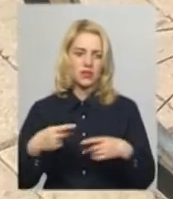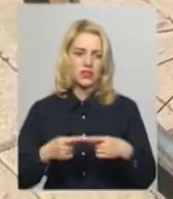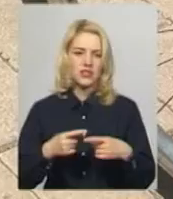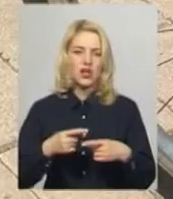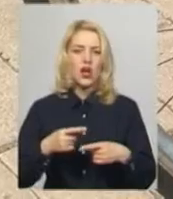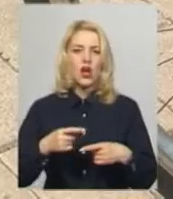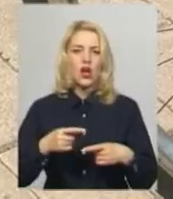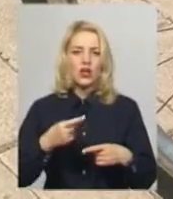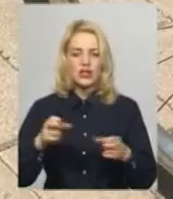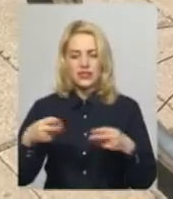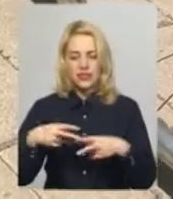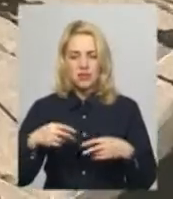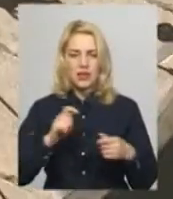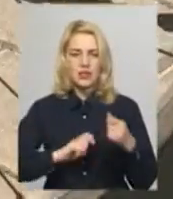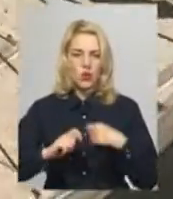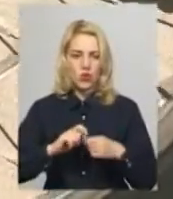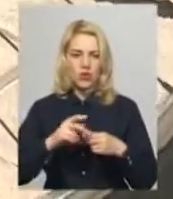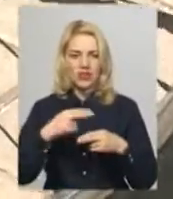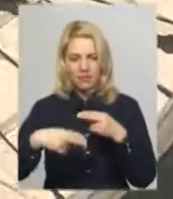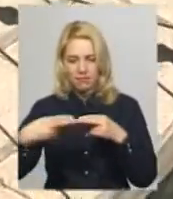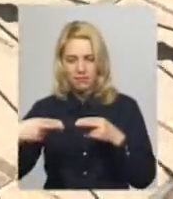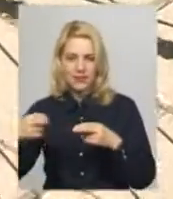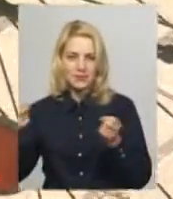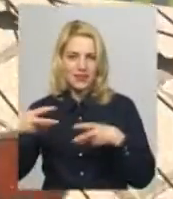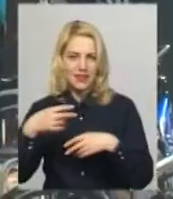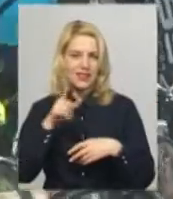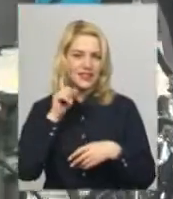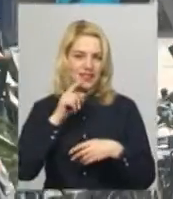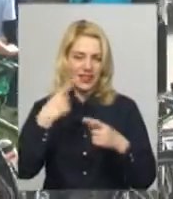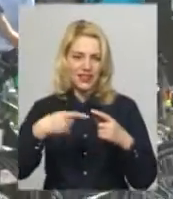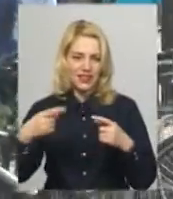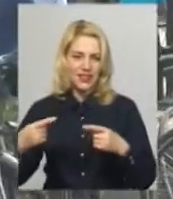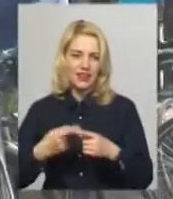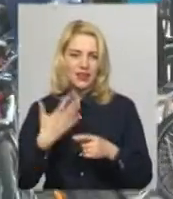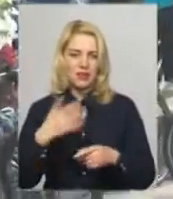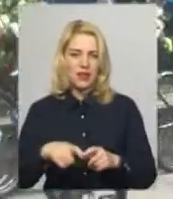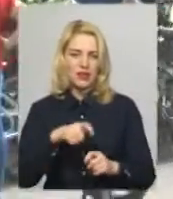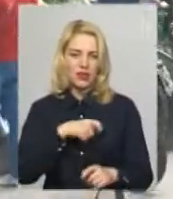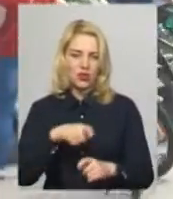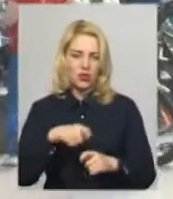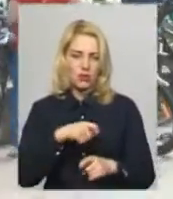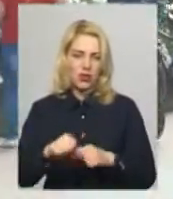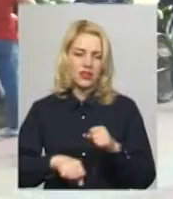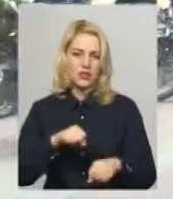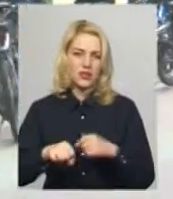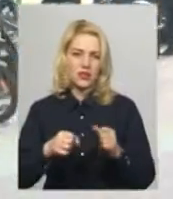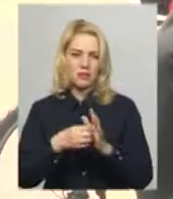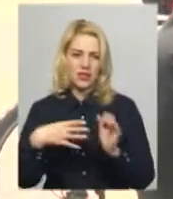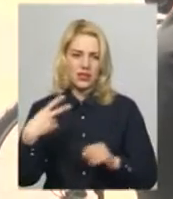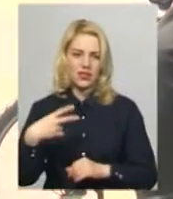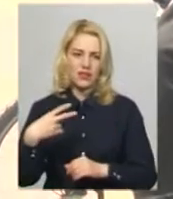двоколісний світловідбиваючими смужками матерії. На роботу також їздить велосипедом, каже Олена. 5 кілометрів долає за 15-20 хвилин.